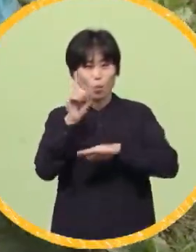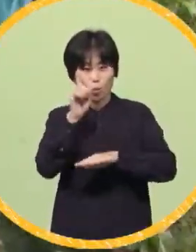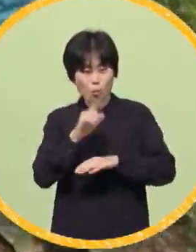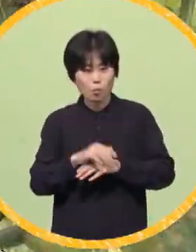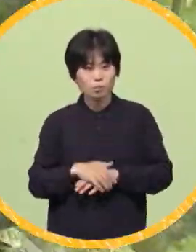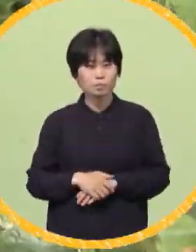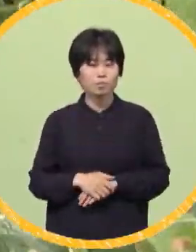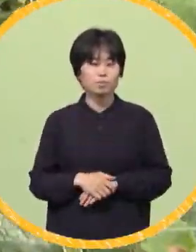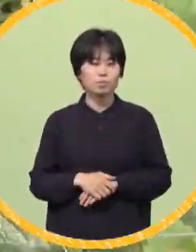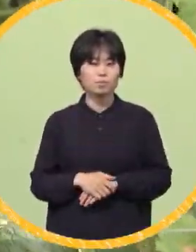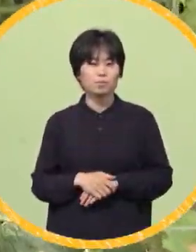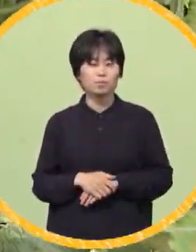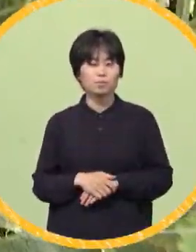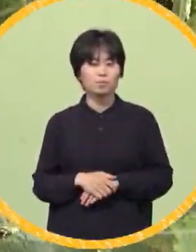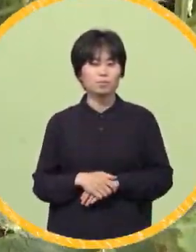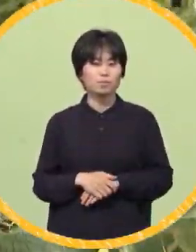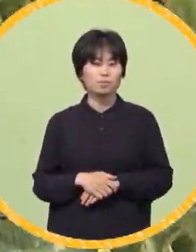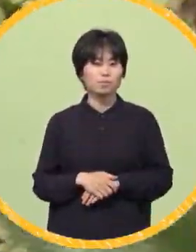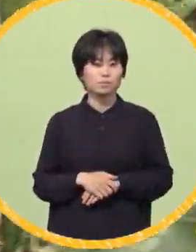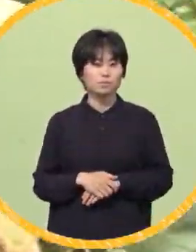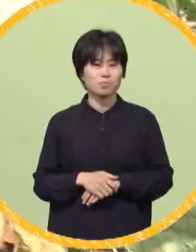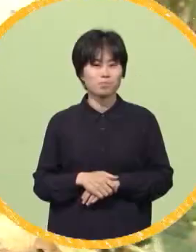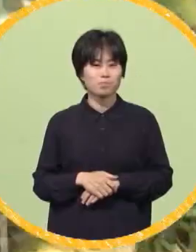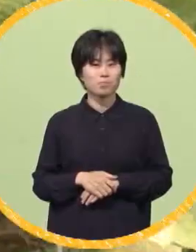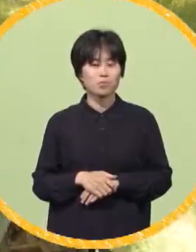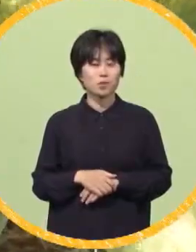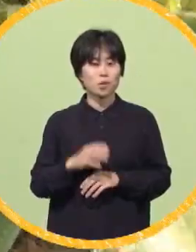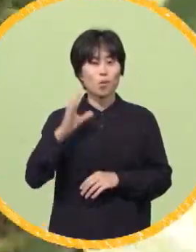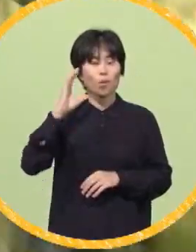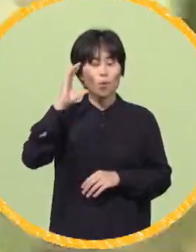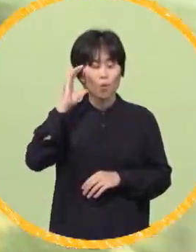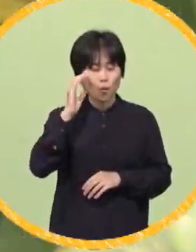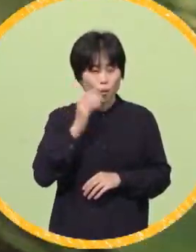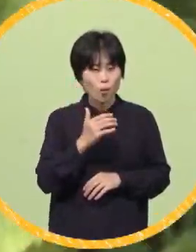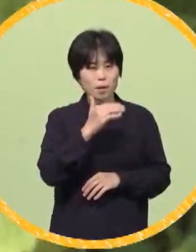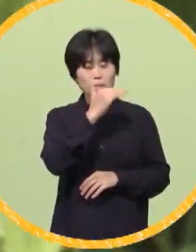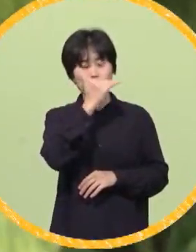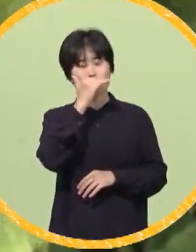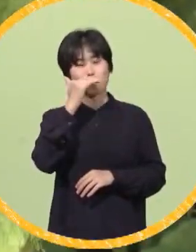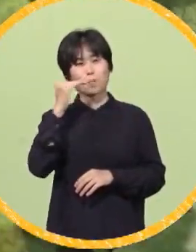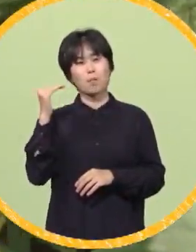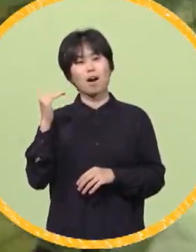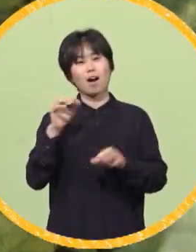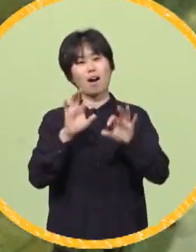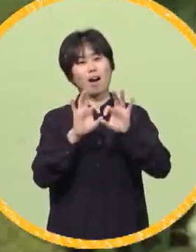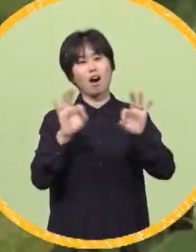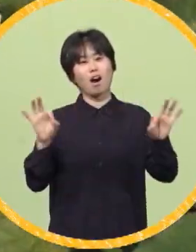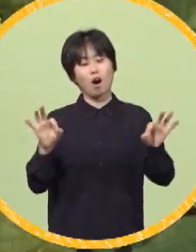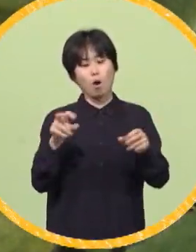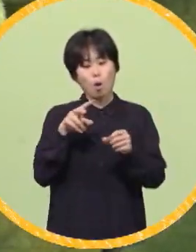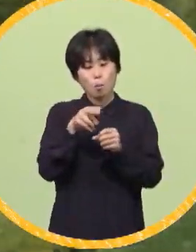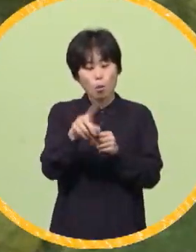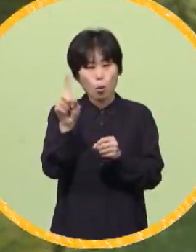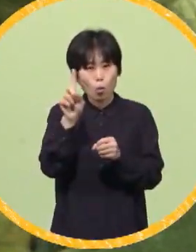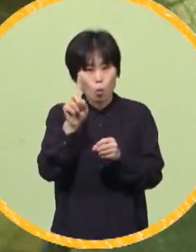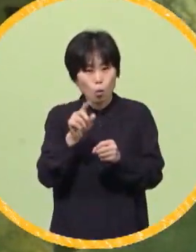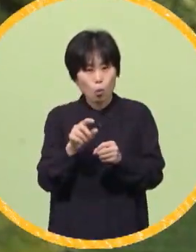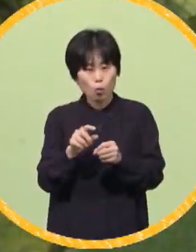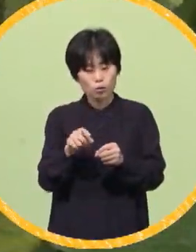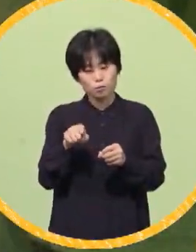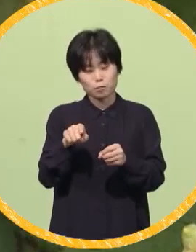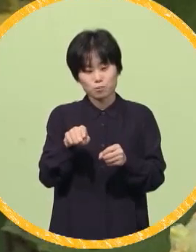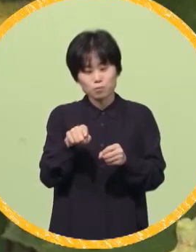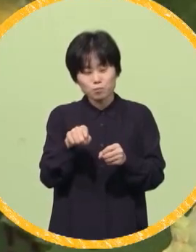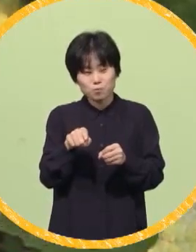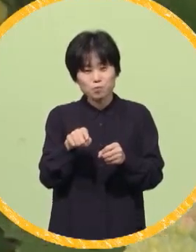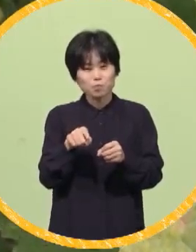か？どれどれ？あ、すごい立派なキュウリ。これどこ切ったらいいんですか？ ここ切ればいい。 あ、